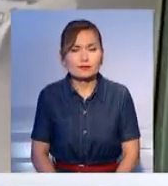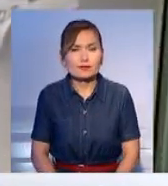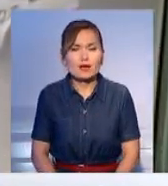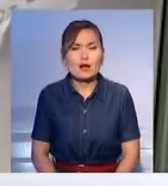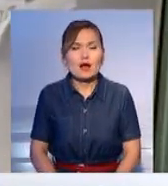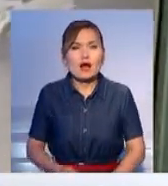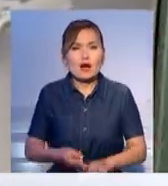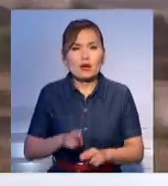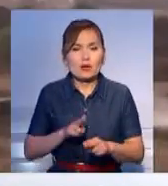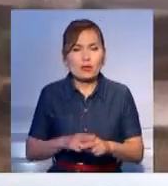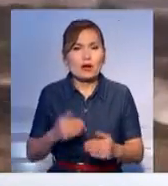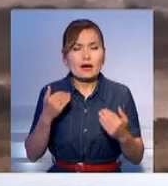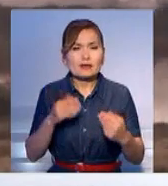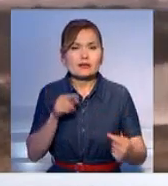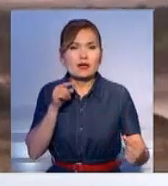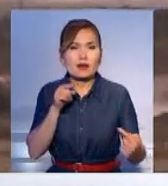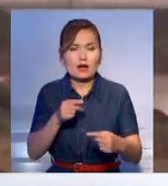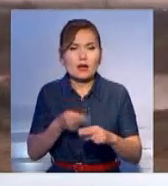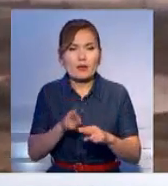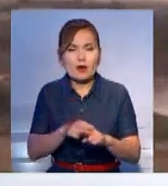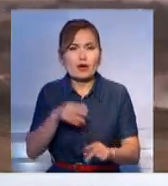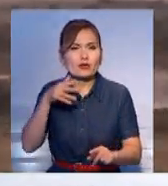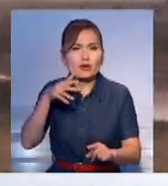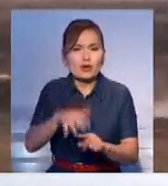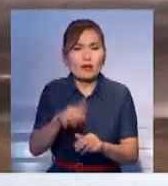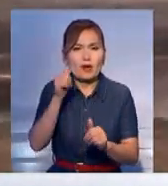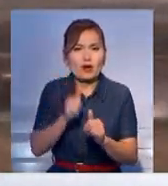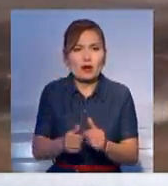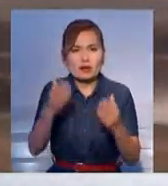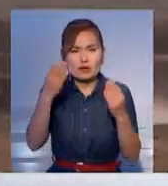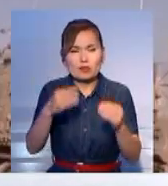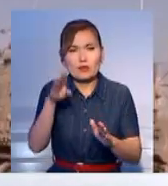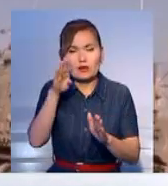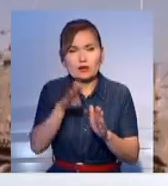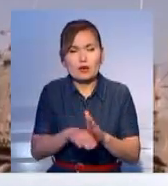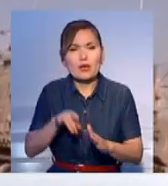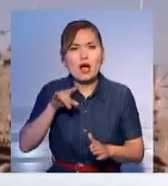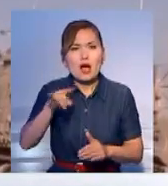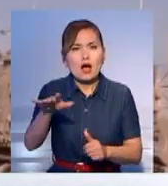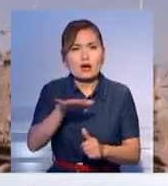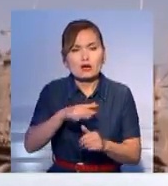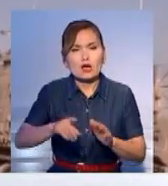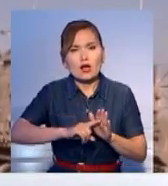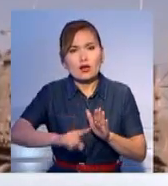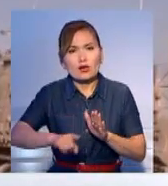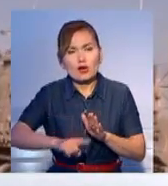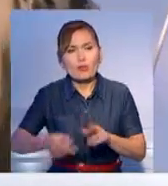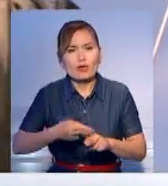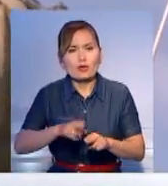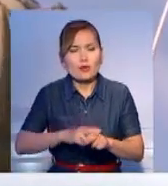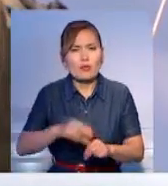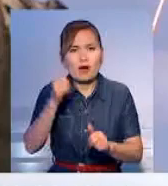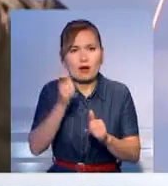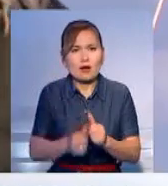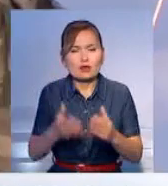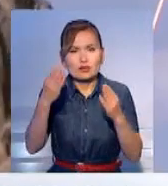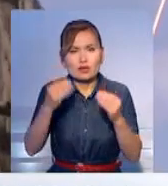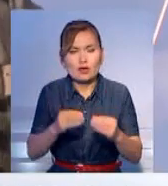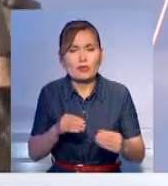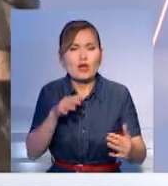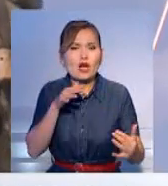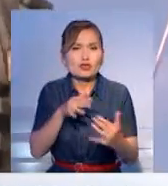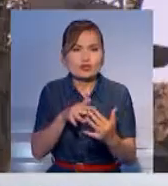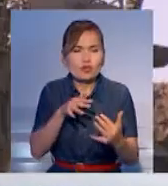Қарсы тарапты қарап жатқан жоқ. Қарымта шабуылдар үдеп барады. Тікұшақ пен әуе кемелері қару жарақ сақталған қоймаларды жарып жатыр.